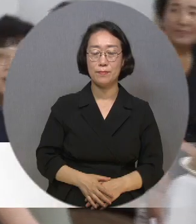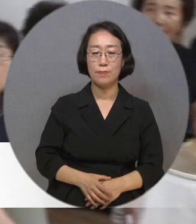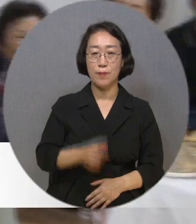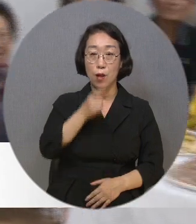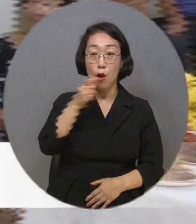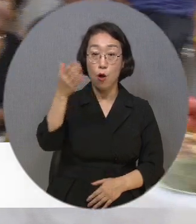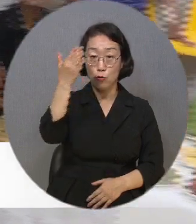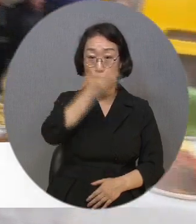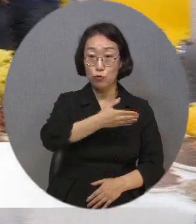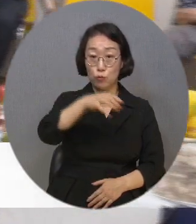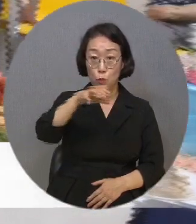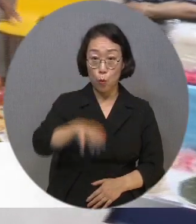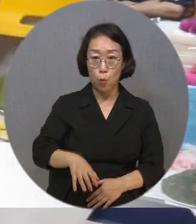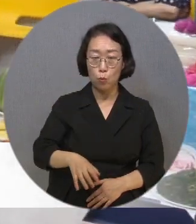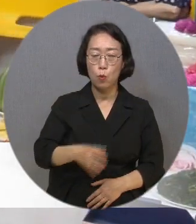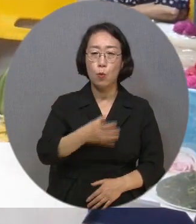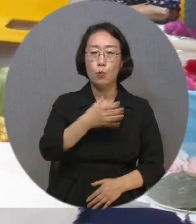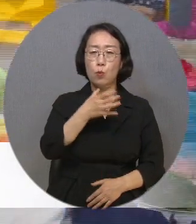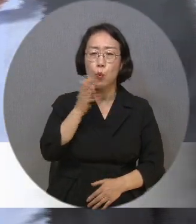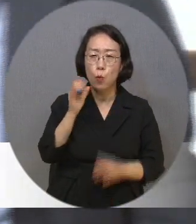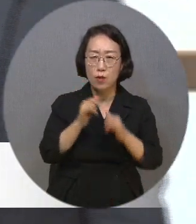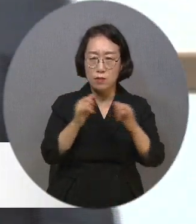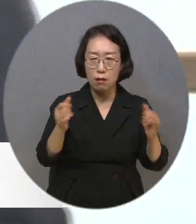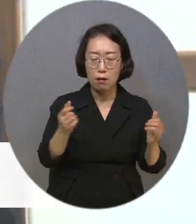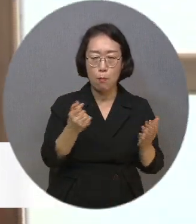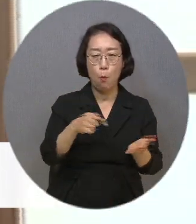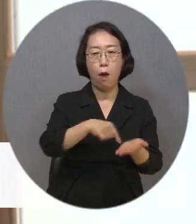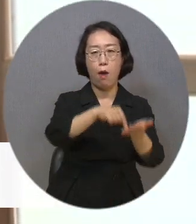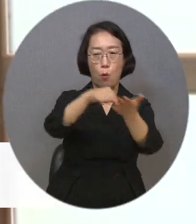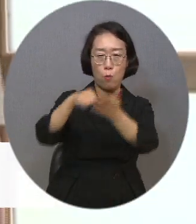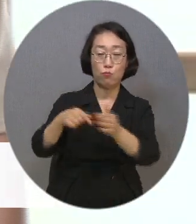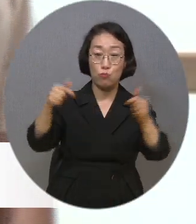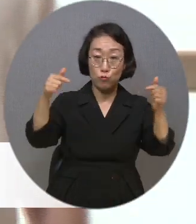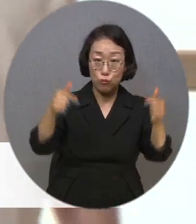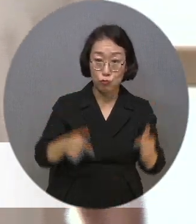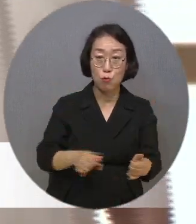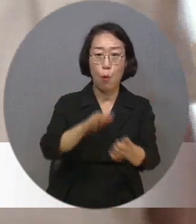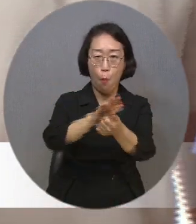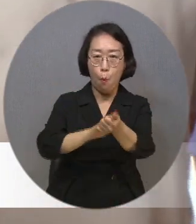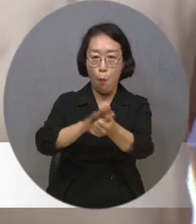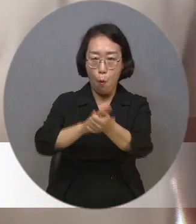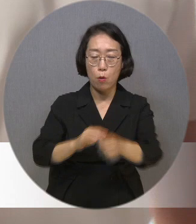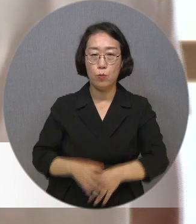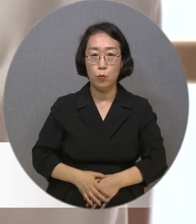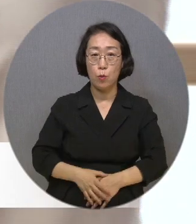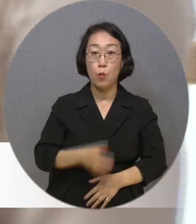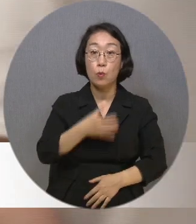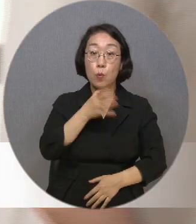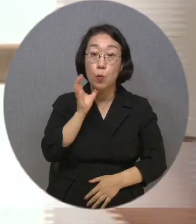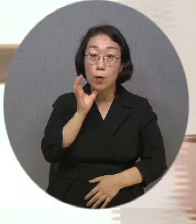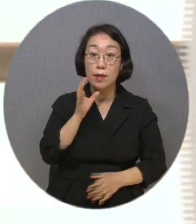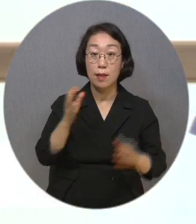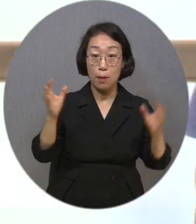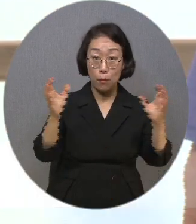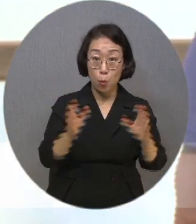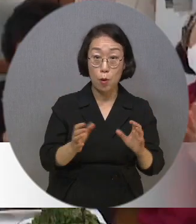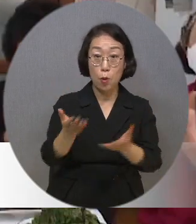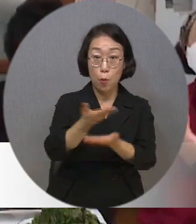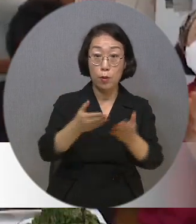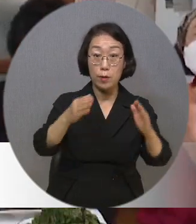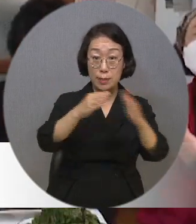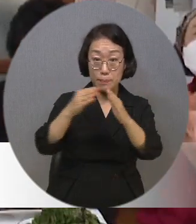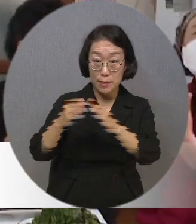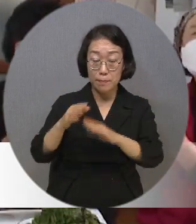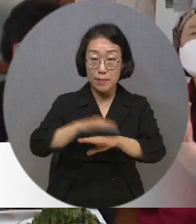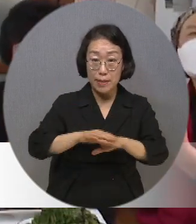여수시는 지역 어르신들의 소외감을 덜어드리고 경로당을 더욱 활성화시키기 위한 경로당 합동생신 챙겨드리기 사업을